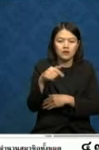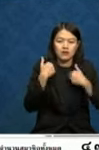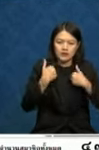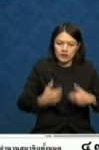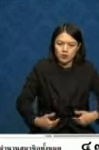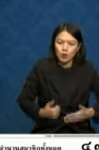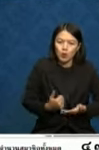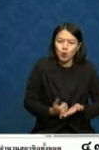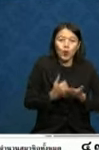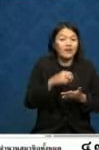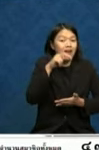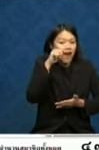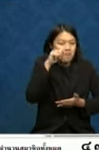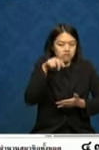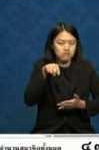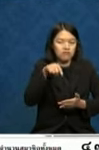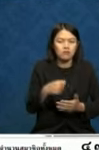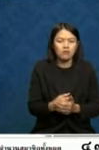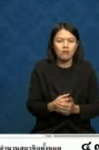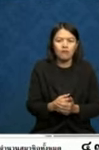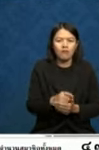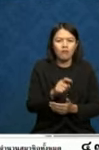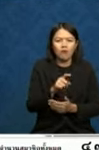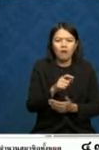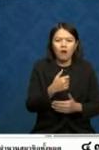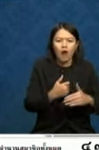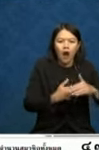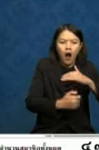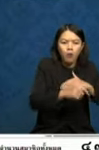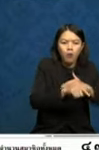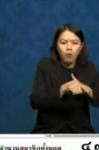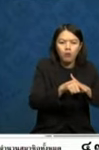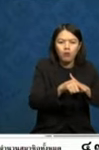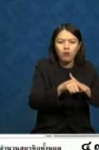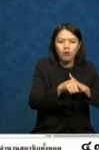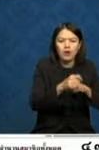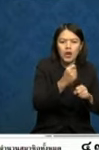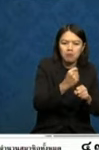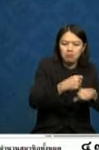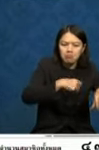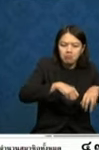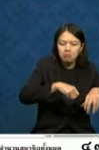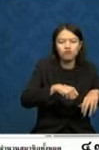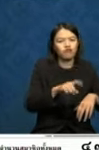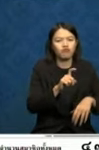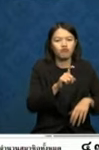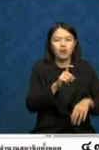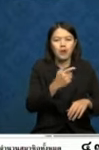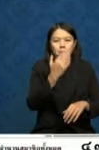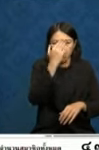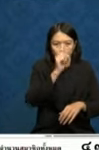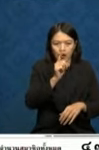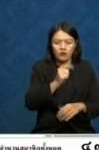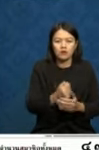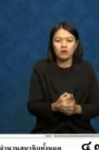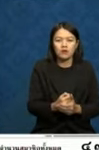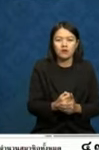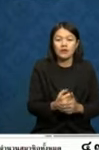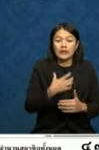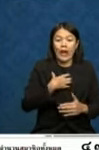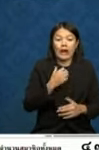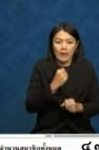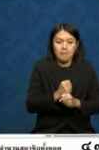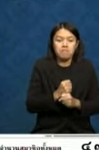วิตด้วยระบบน้ำเนี่ยนะครับก็ยังไม่สามารถที่จะเข้าไปไม่สามารถที่ดำเนินการได้โดยมีเงื่อนไขว่าถ้าจะให้ดำเนิน